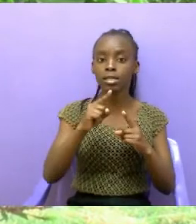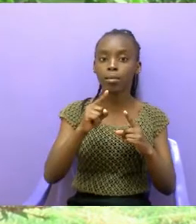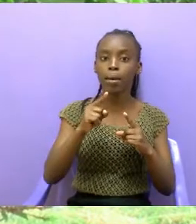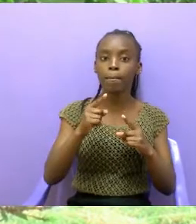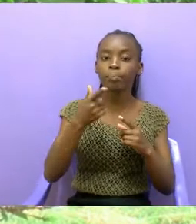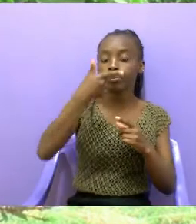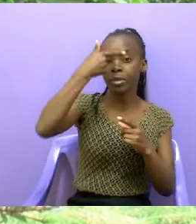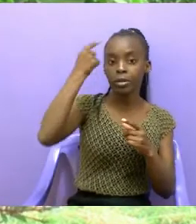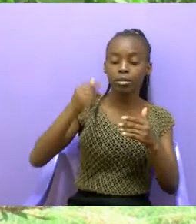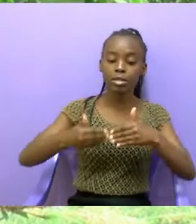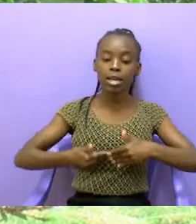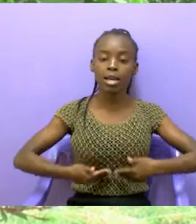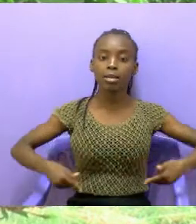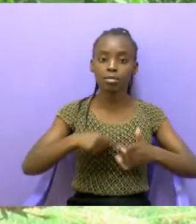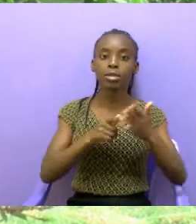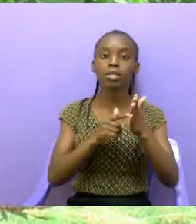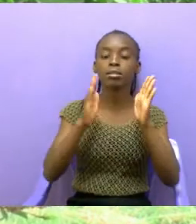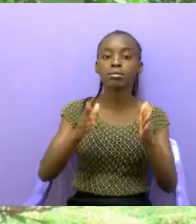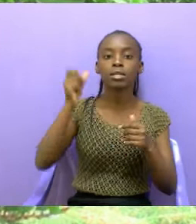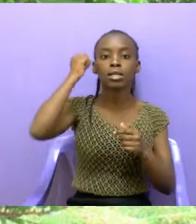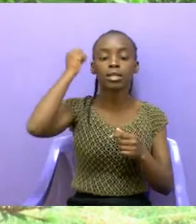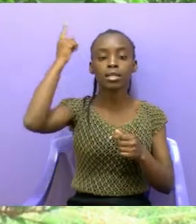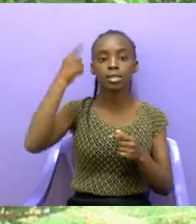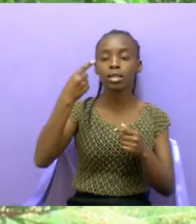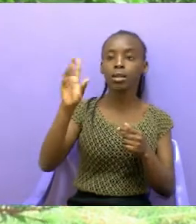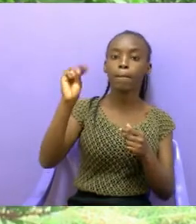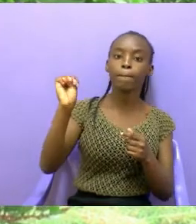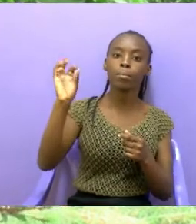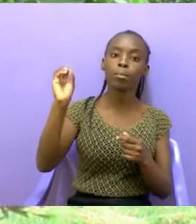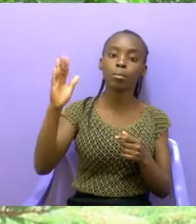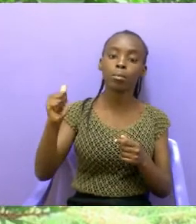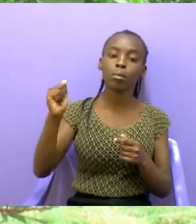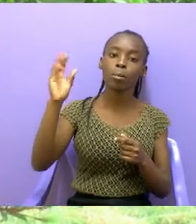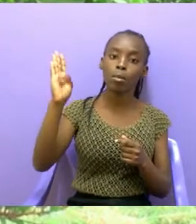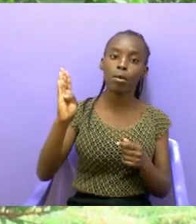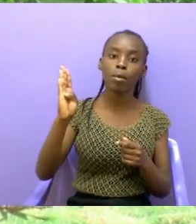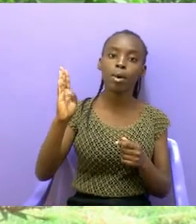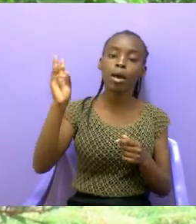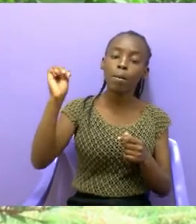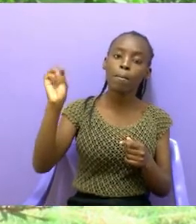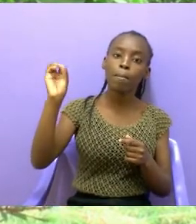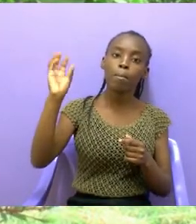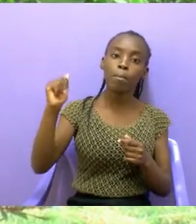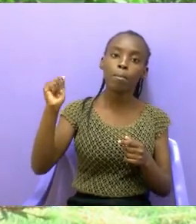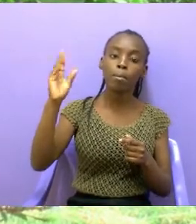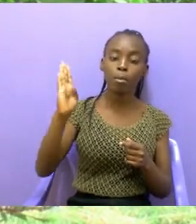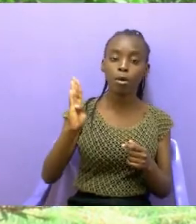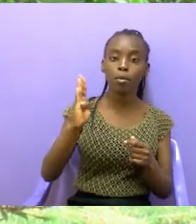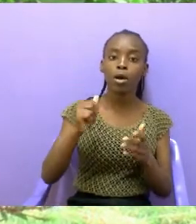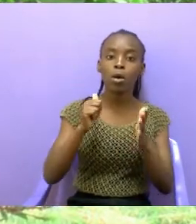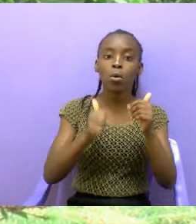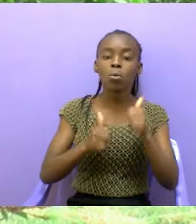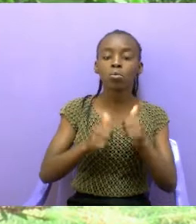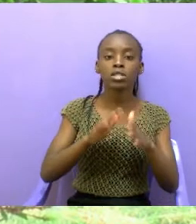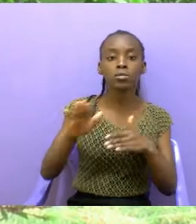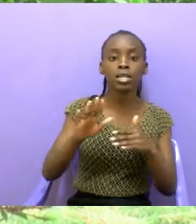njaa, mtu huyu akaamua kuenda Moabu. Moabu ni mahali gani, mtu wa Mungu? Moabu kulionekana kuna chakula wakati ule,